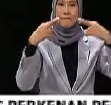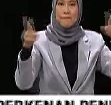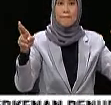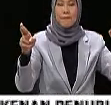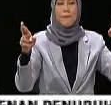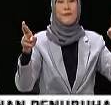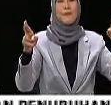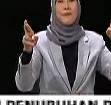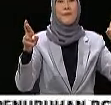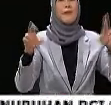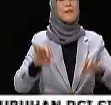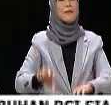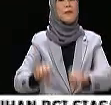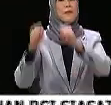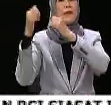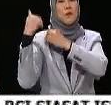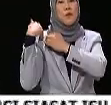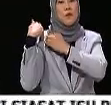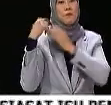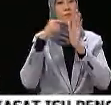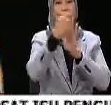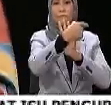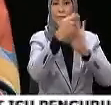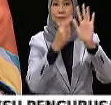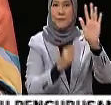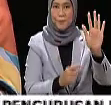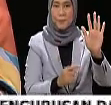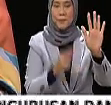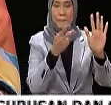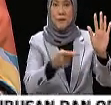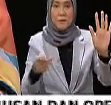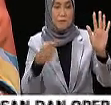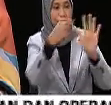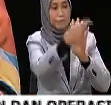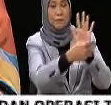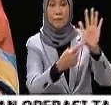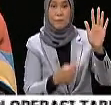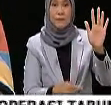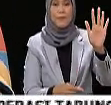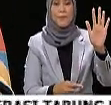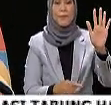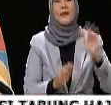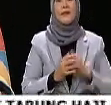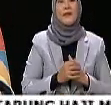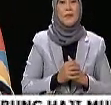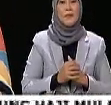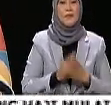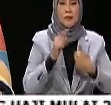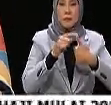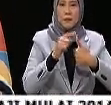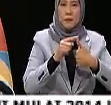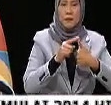menggagaskan tentang lima perkara ini setiap diminished if satunya lns itu berkenaan dengan